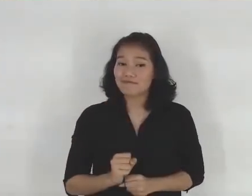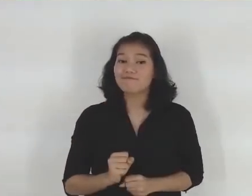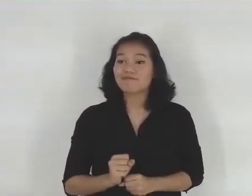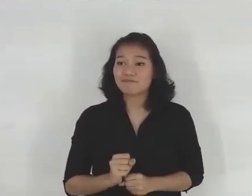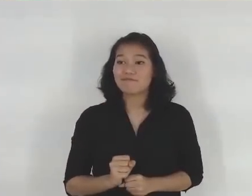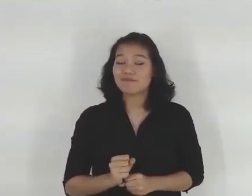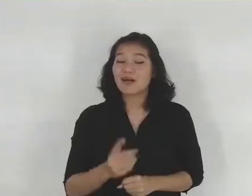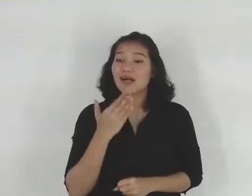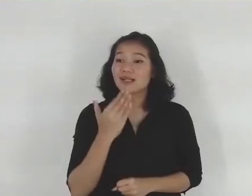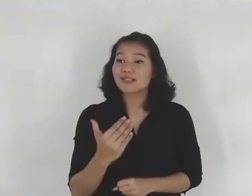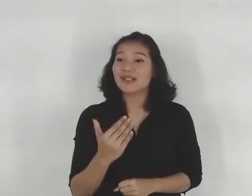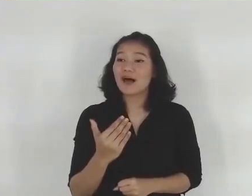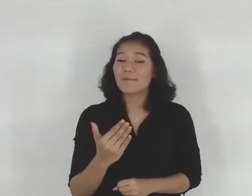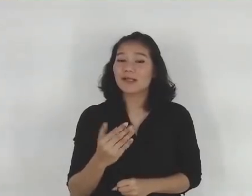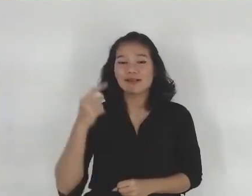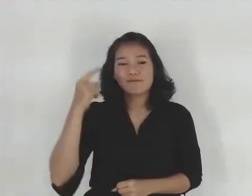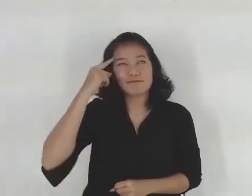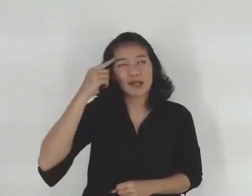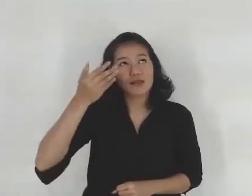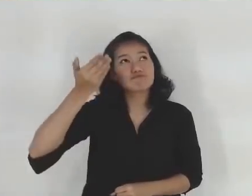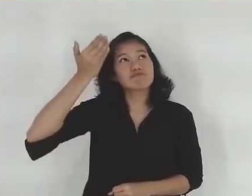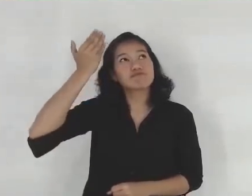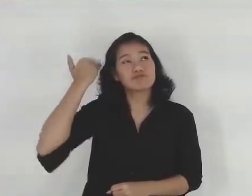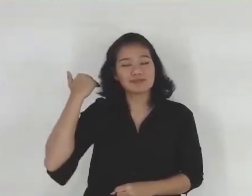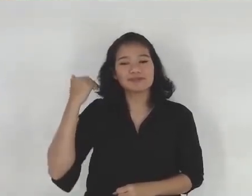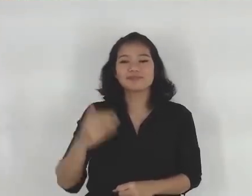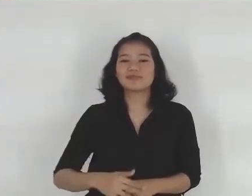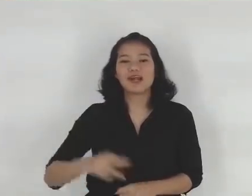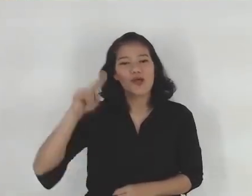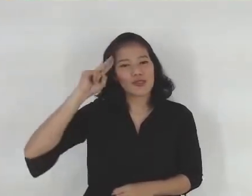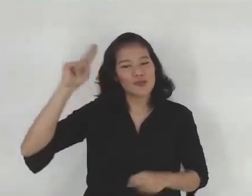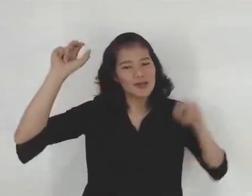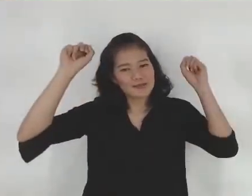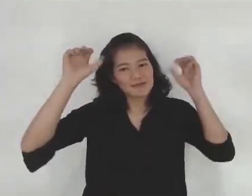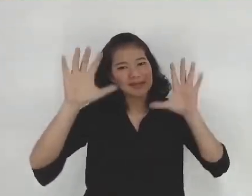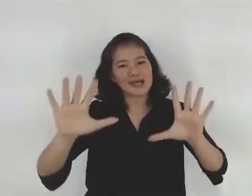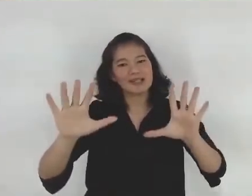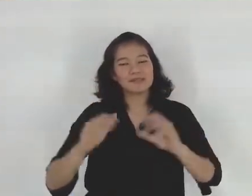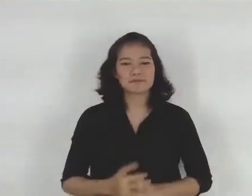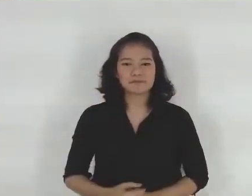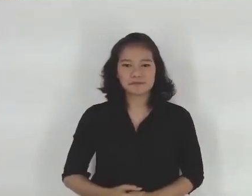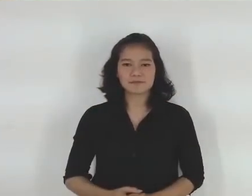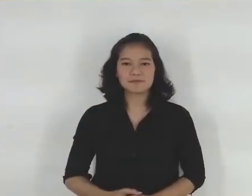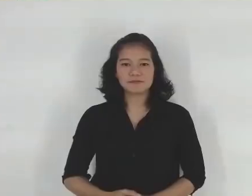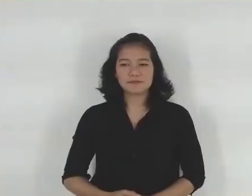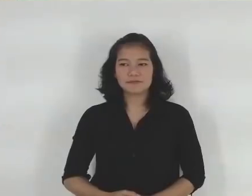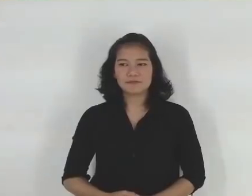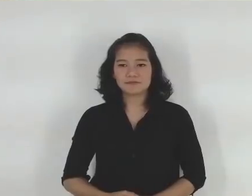dan selamat berefleksi bagi kita Tuhan memberkati kita